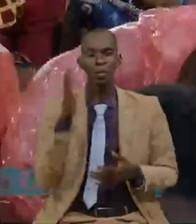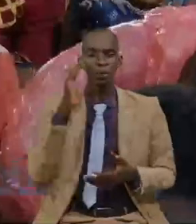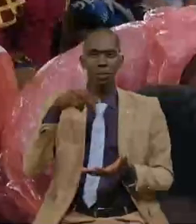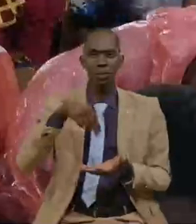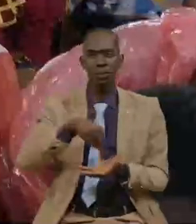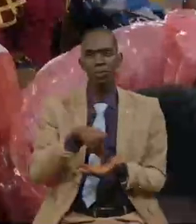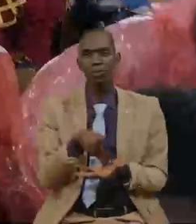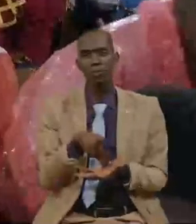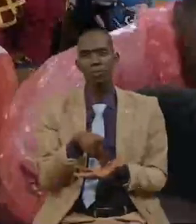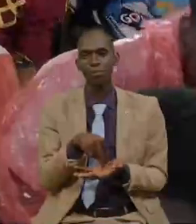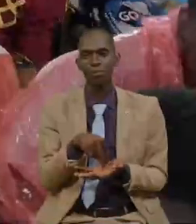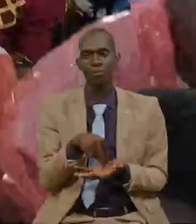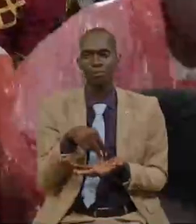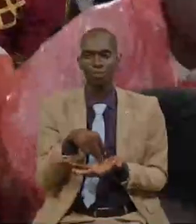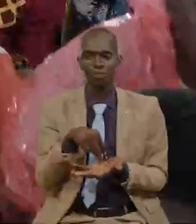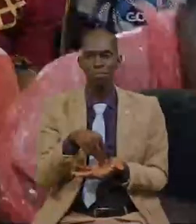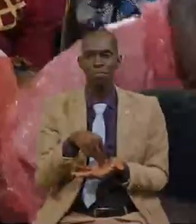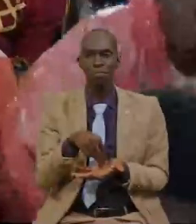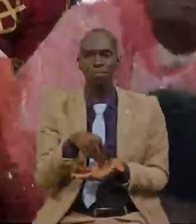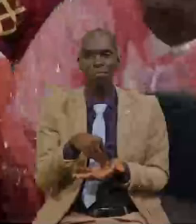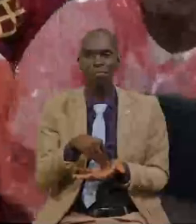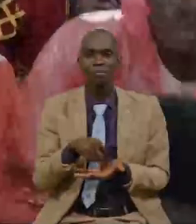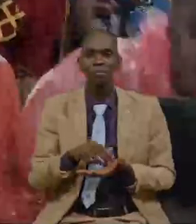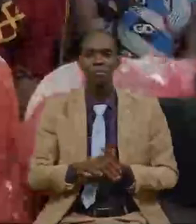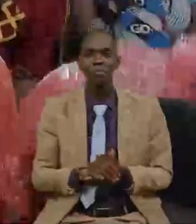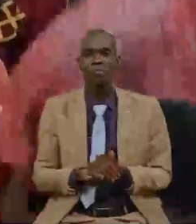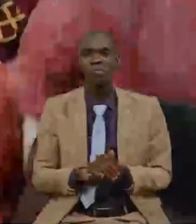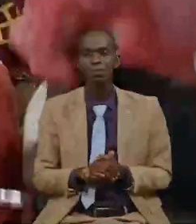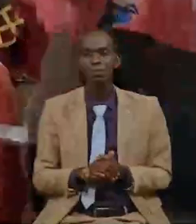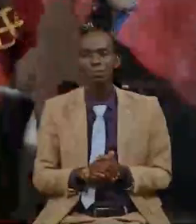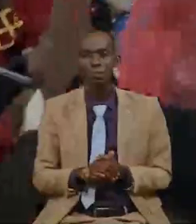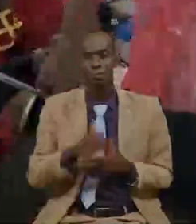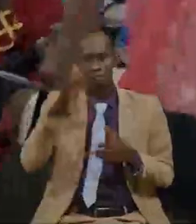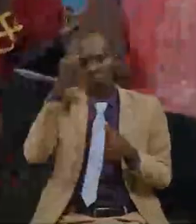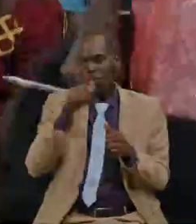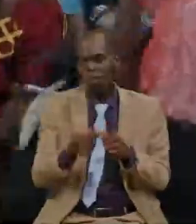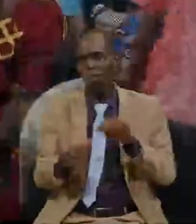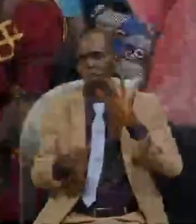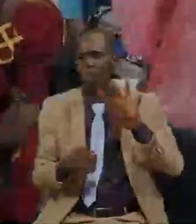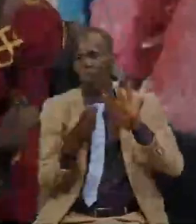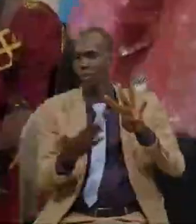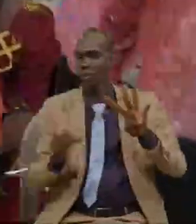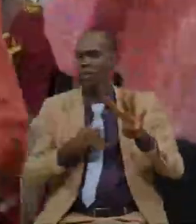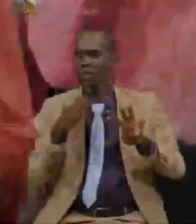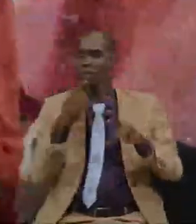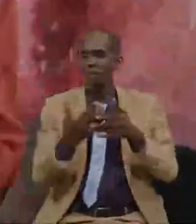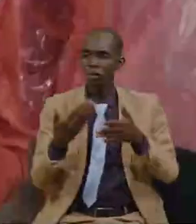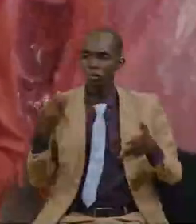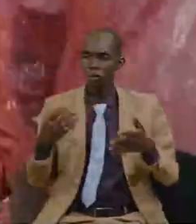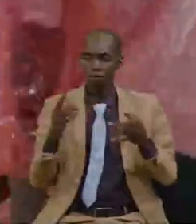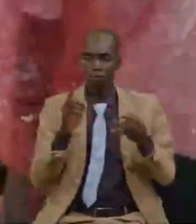Nous Nous allons nous tenir